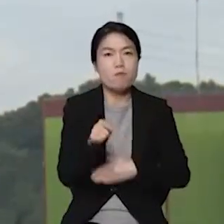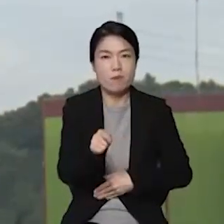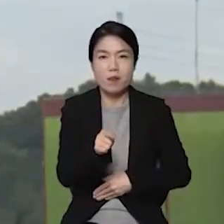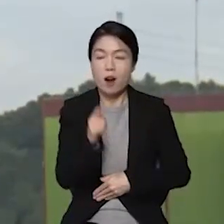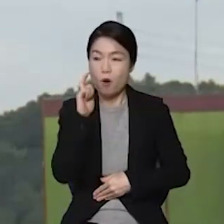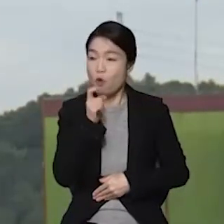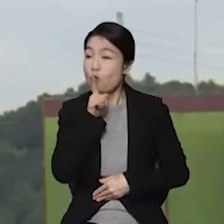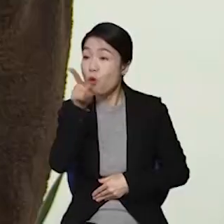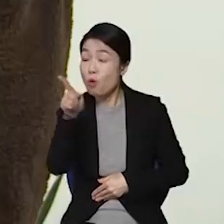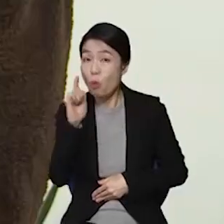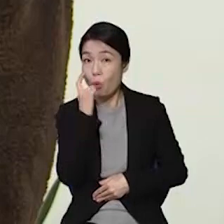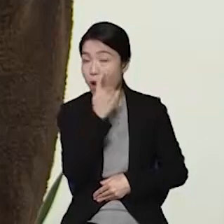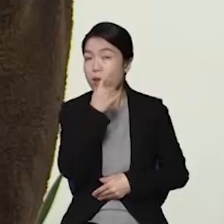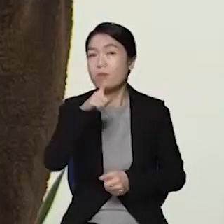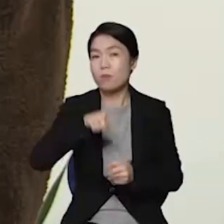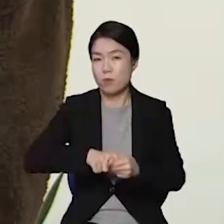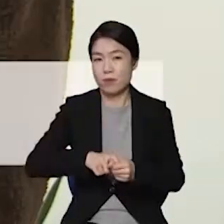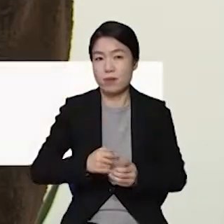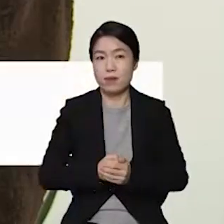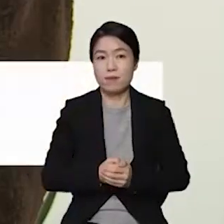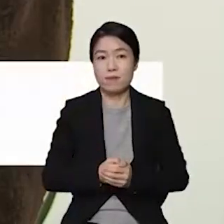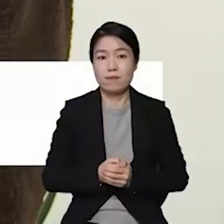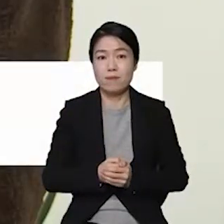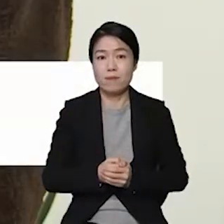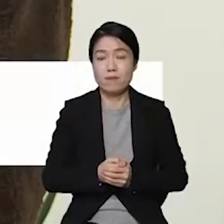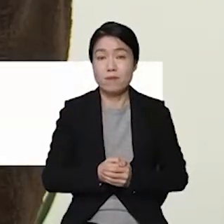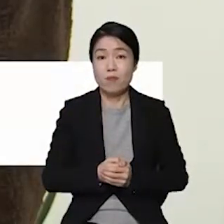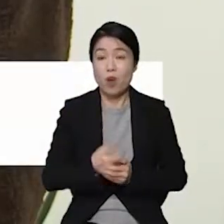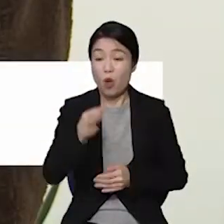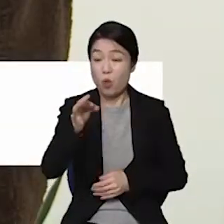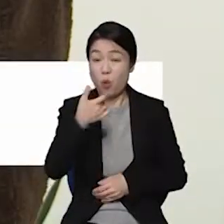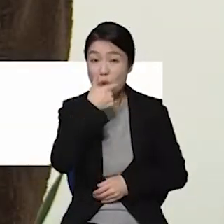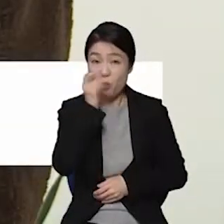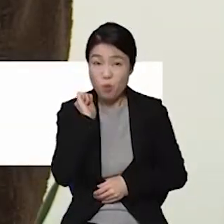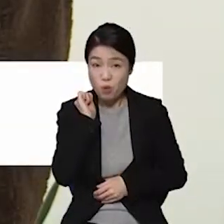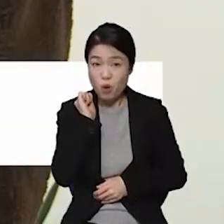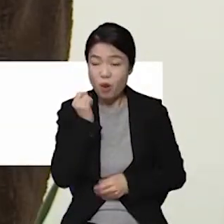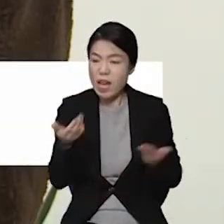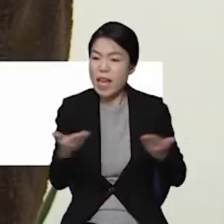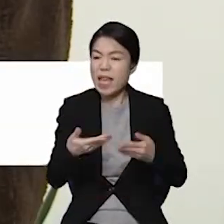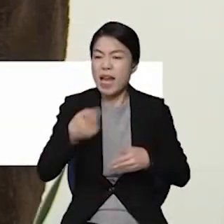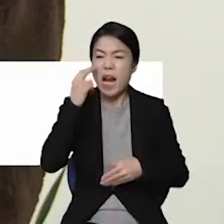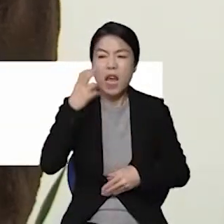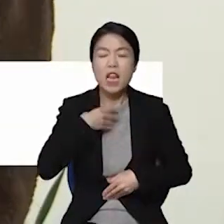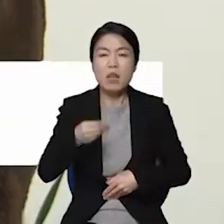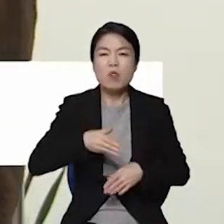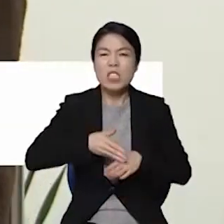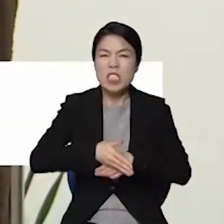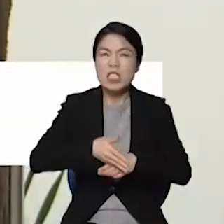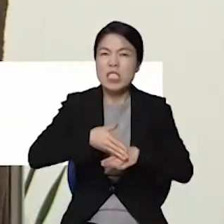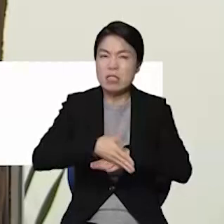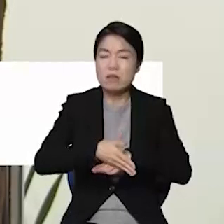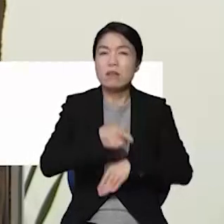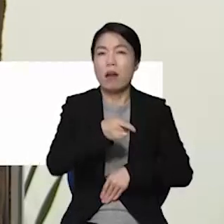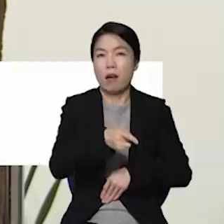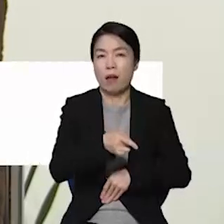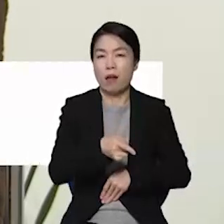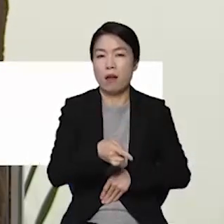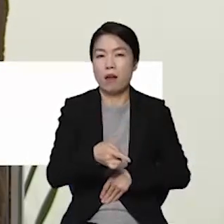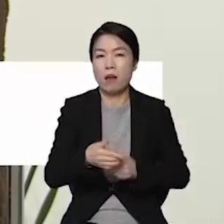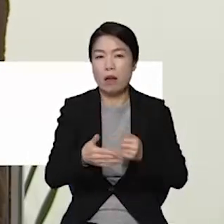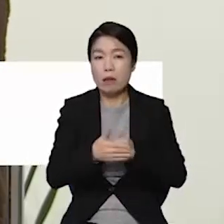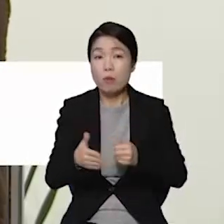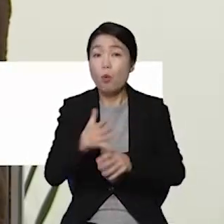위해서입니다. 풍겨가지 못하면 작업을 현저하게 늦게 시작을